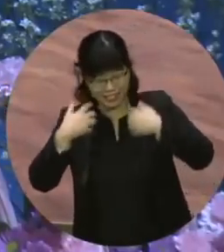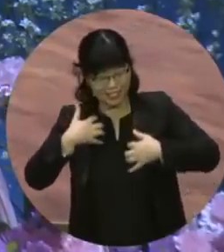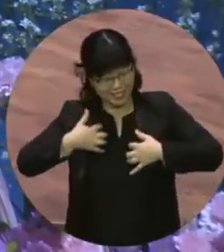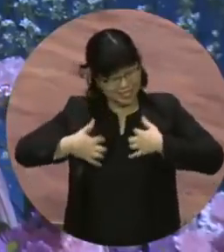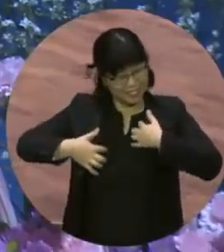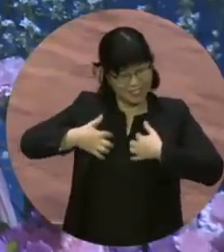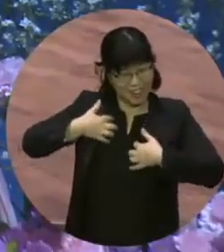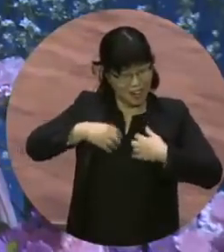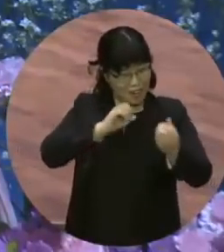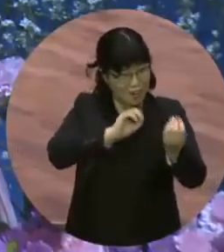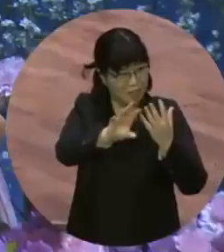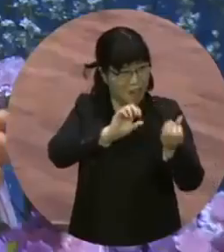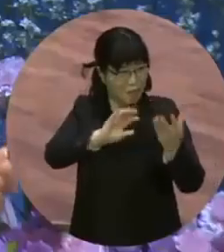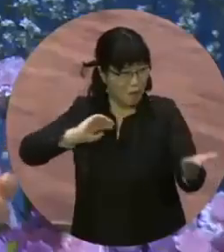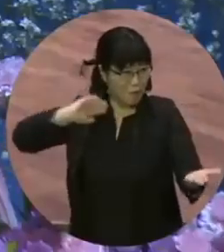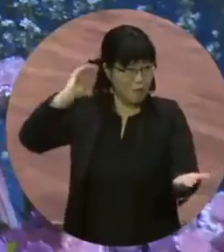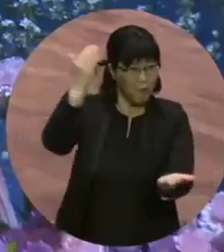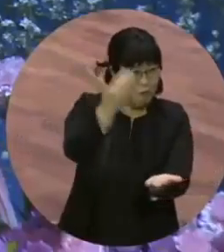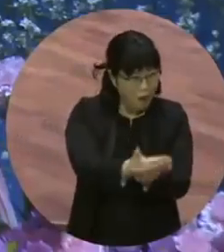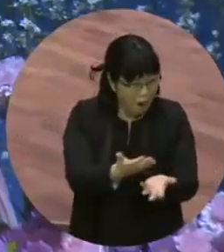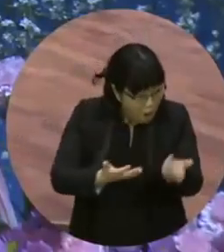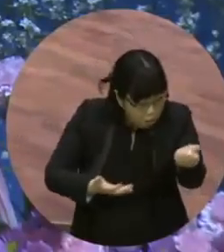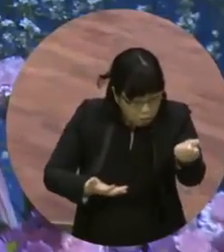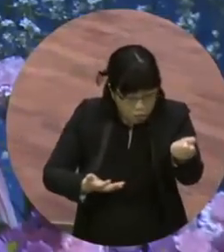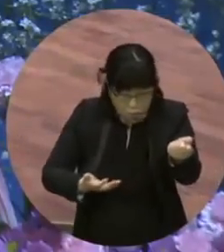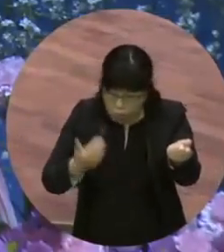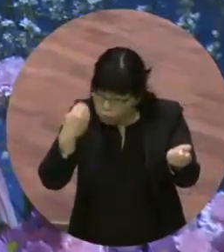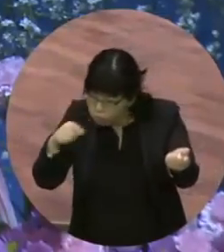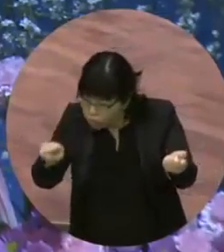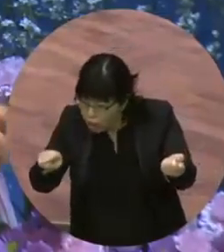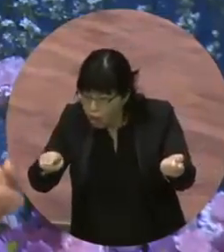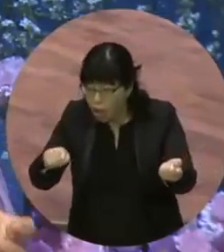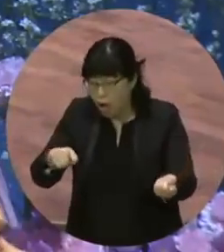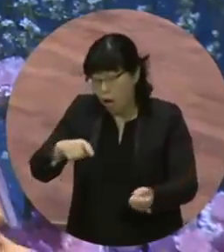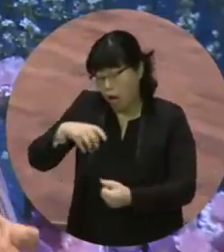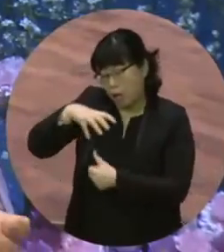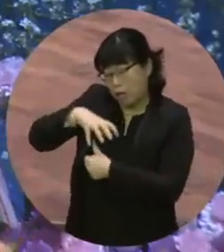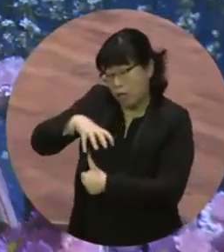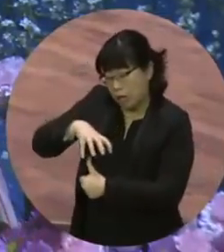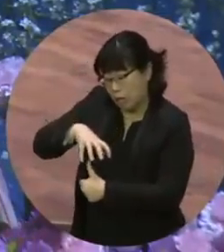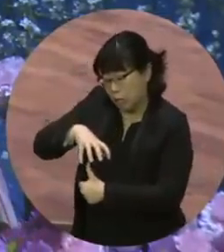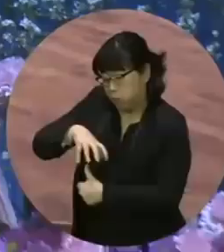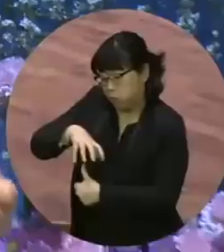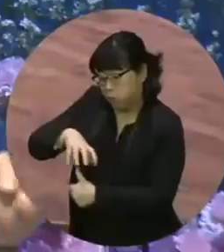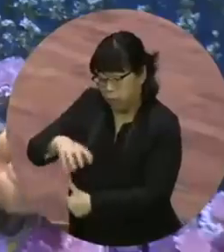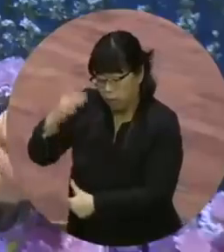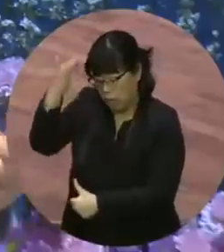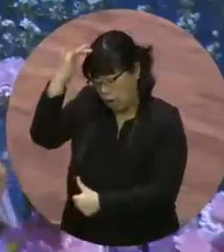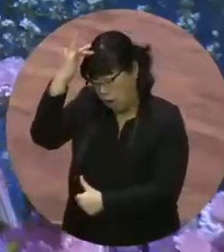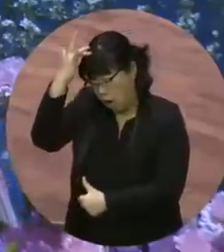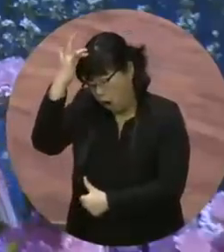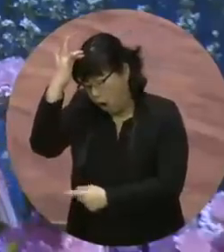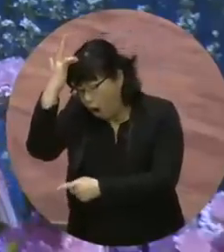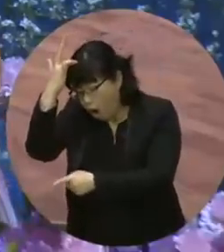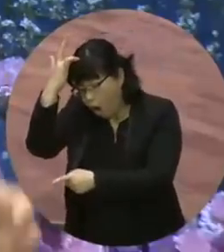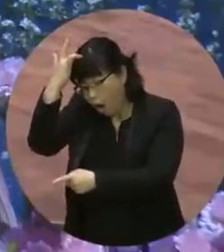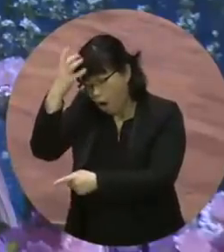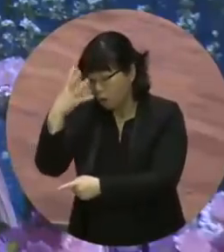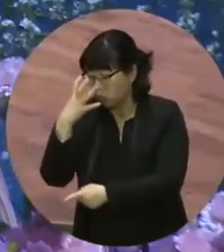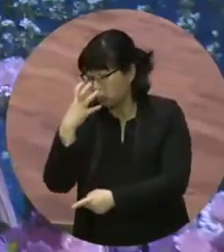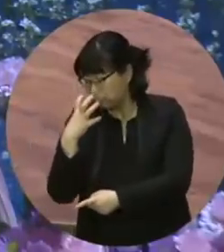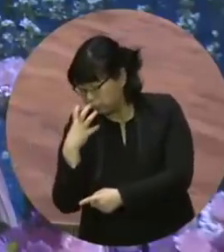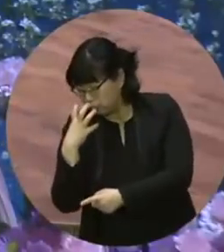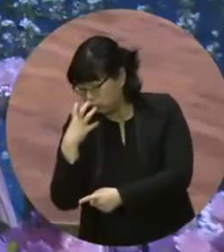어떤 사람은 막 늘 신앙생활 눌립니다. 직분 때문에, 일 때문에 여러 가지 막 세상일, 교회일 여러 가지를 막